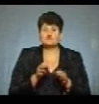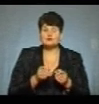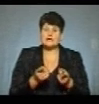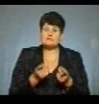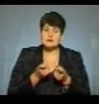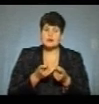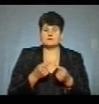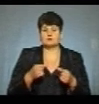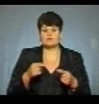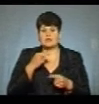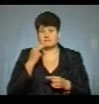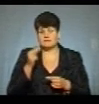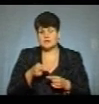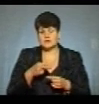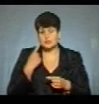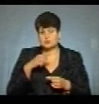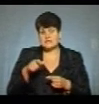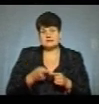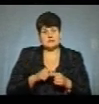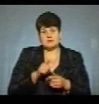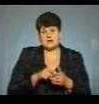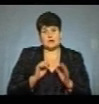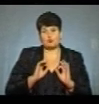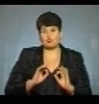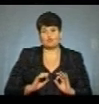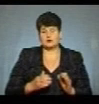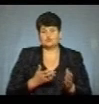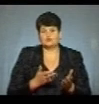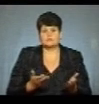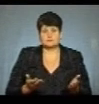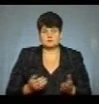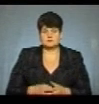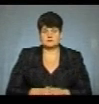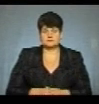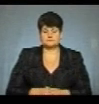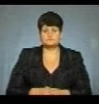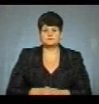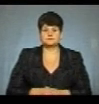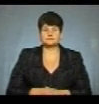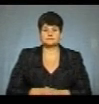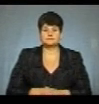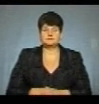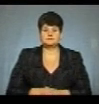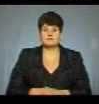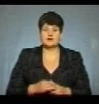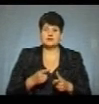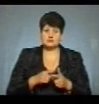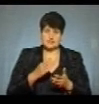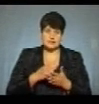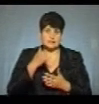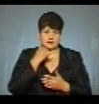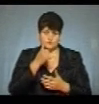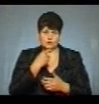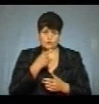притягнення будь-яких винних осіб – це питання прокуратури. То в даному випадку то Дякую, почула. Я не повноважний. Чи є в нас телефонний дзвінок?